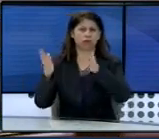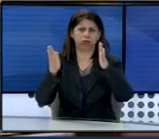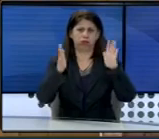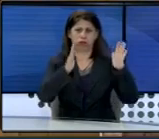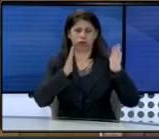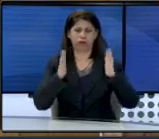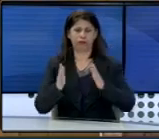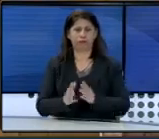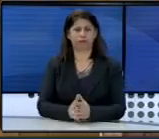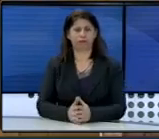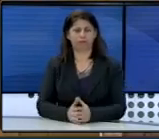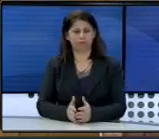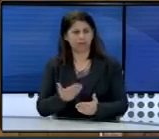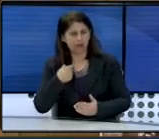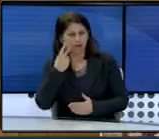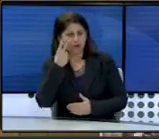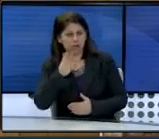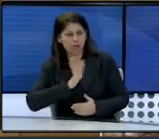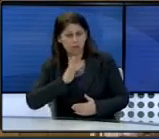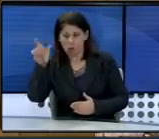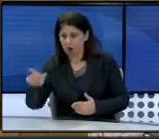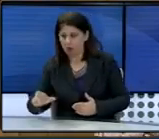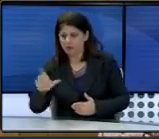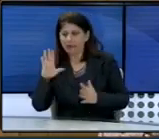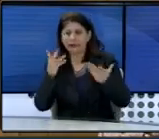Τι μπορεί να σκέφτεται ένας πολίτης